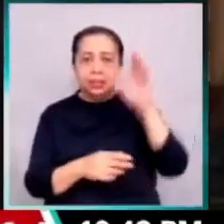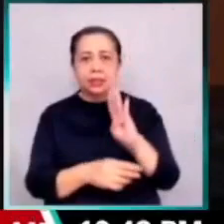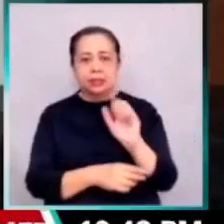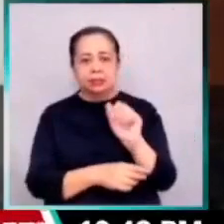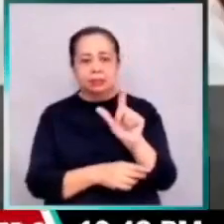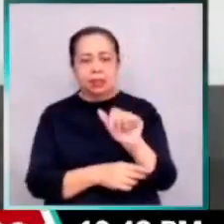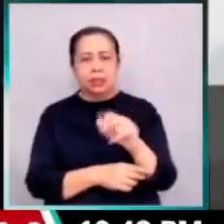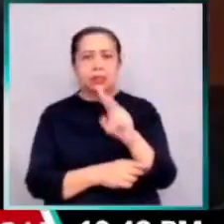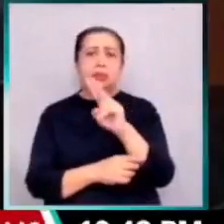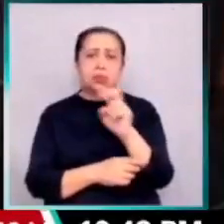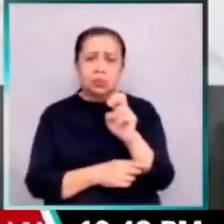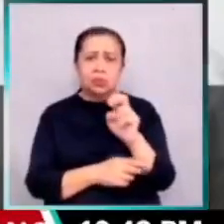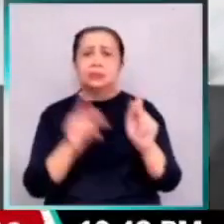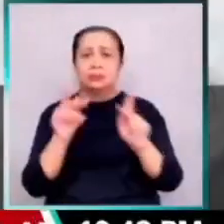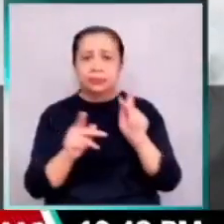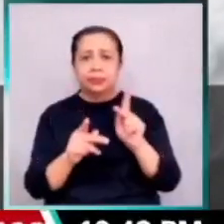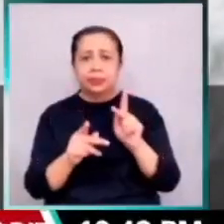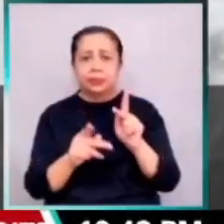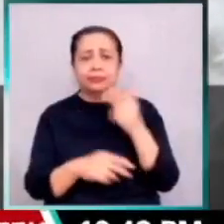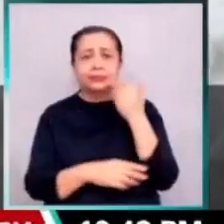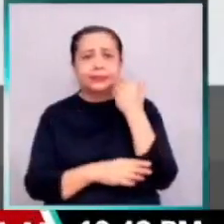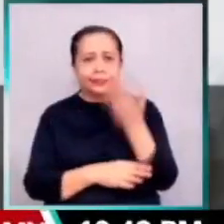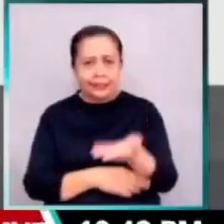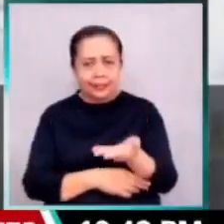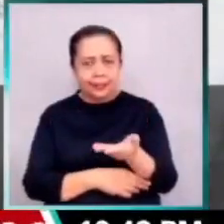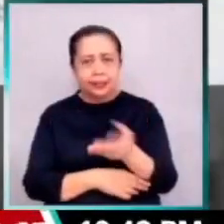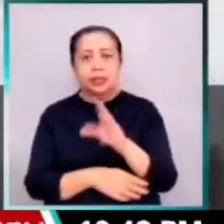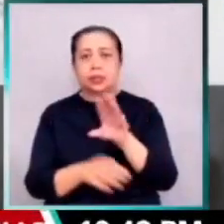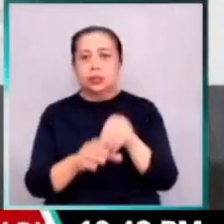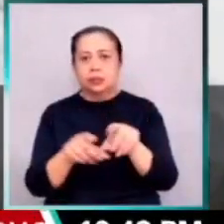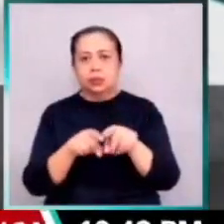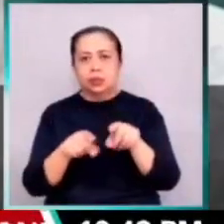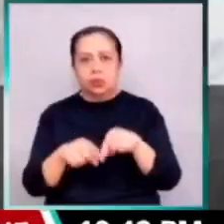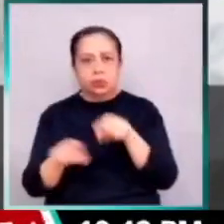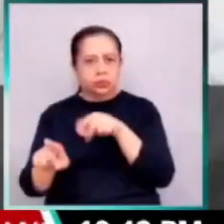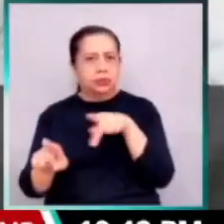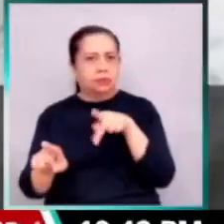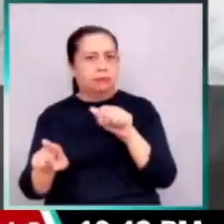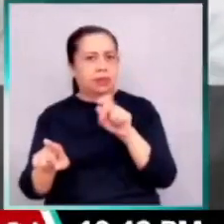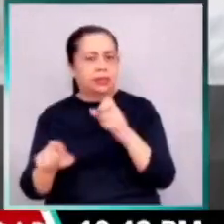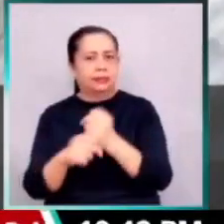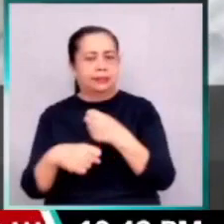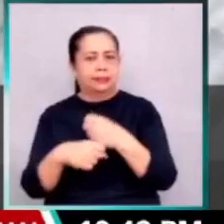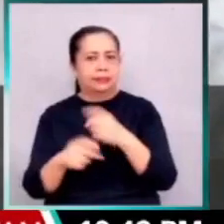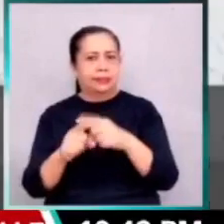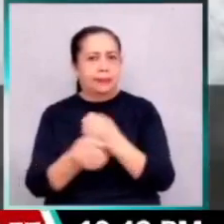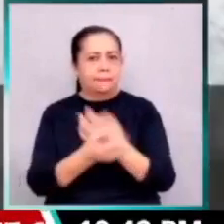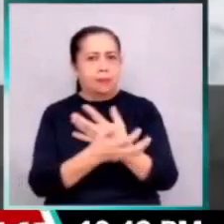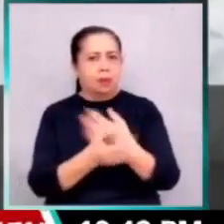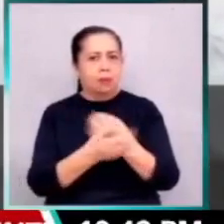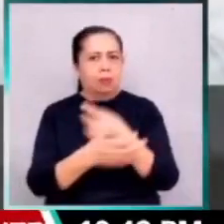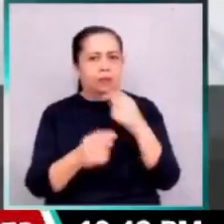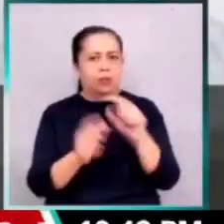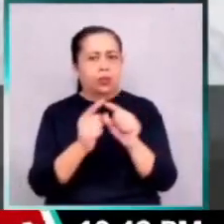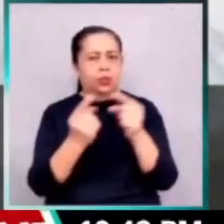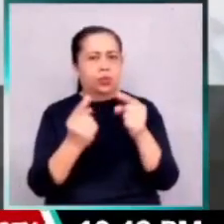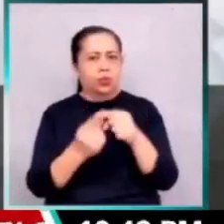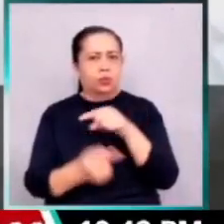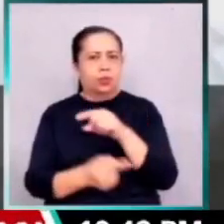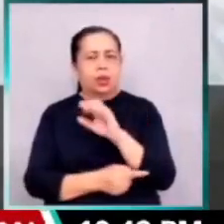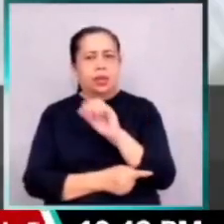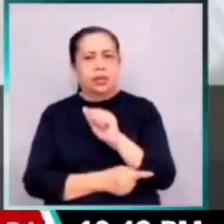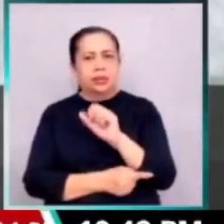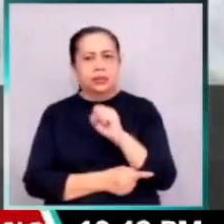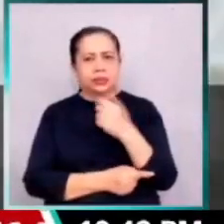200 katao ang nasawi. Sangkot din umano si Patek sa paggawa ng mga bomba para sa grupong Abu Sayyaf. Ayon